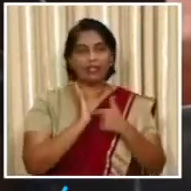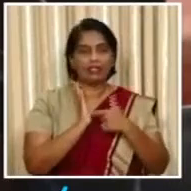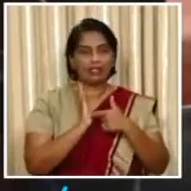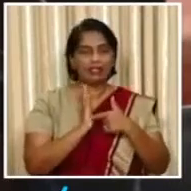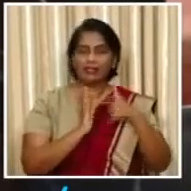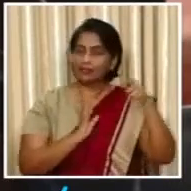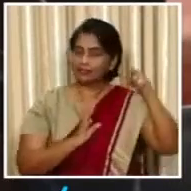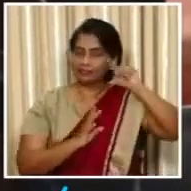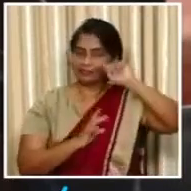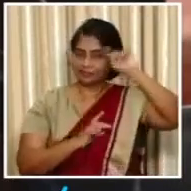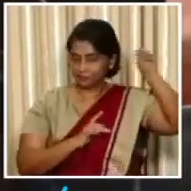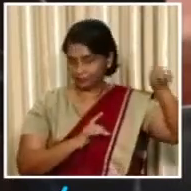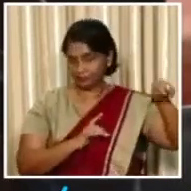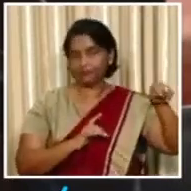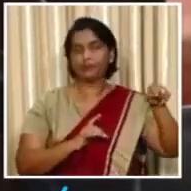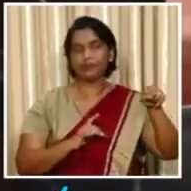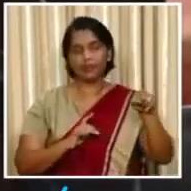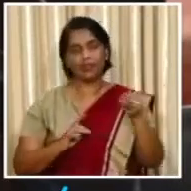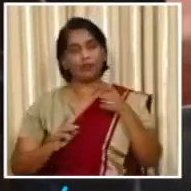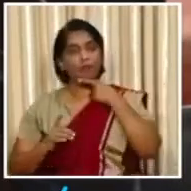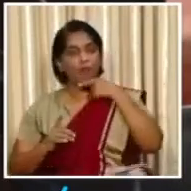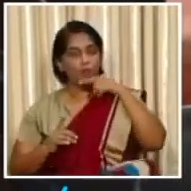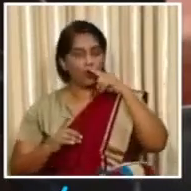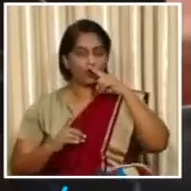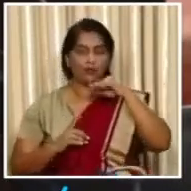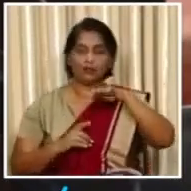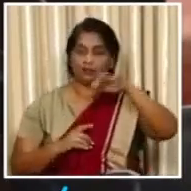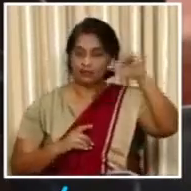தலைமன்னாருக்கு கிடைப்பட்ட கடலை